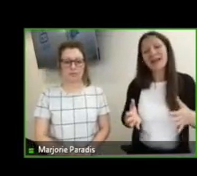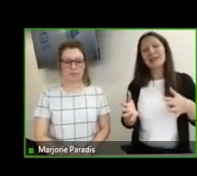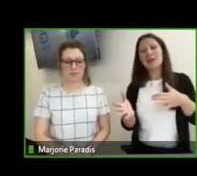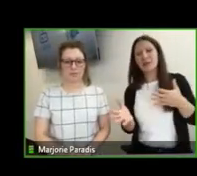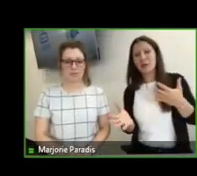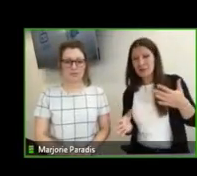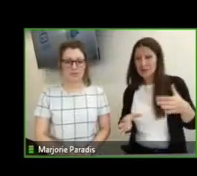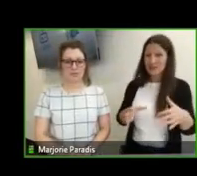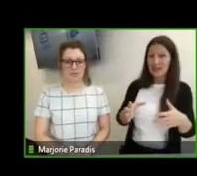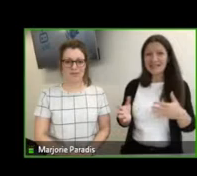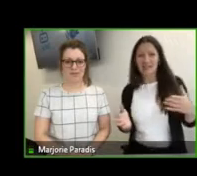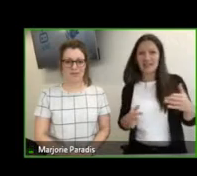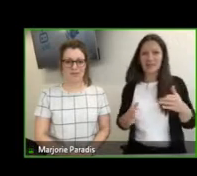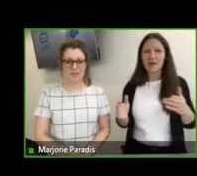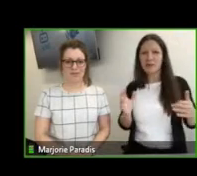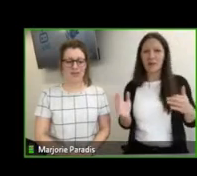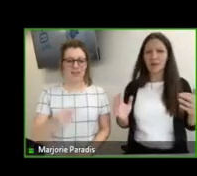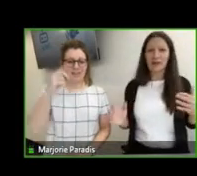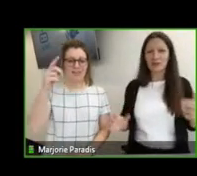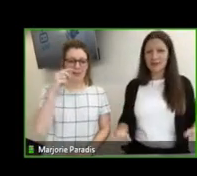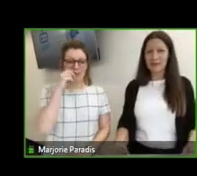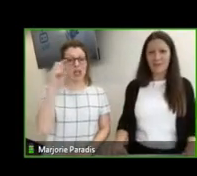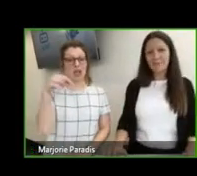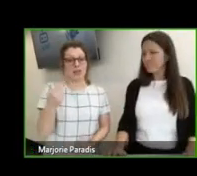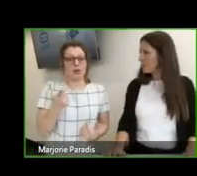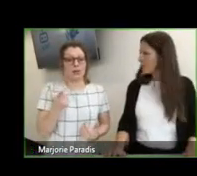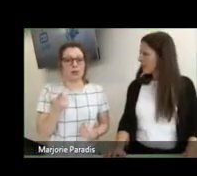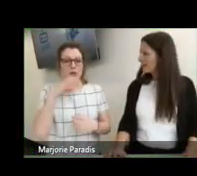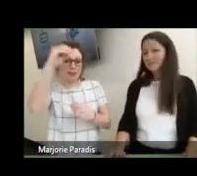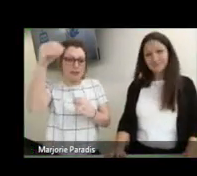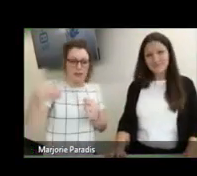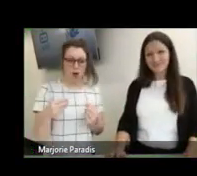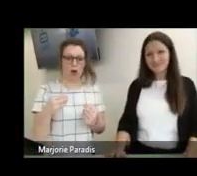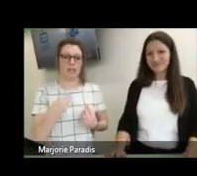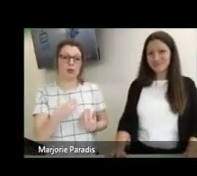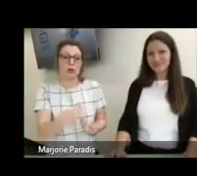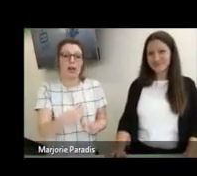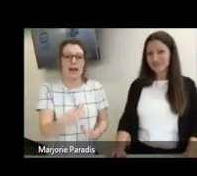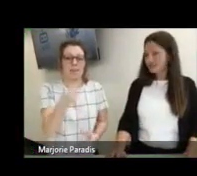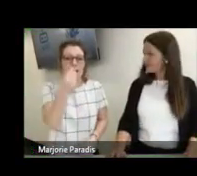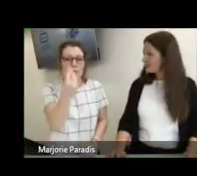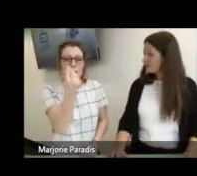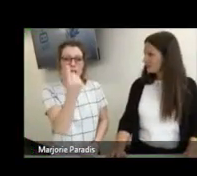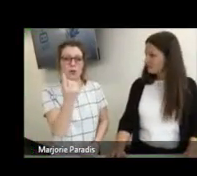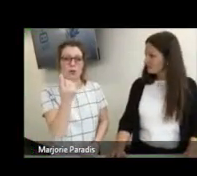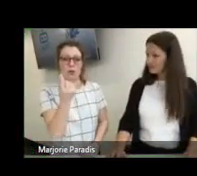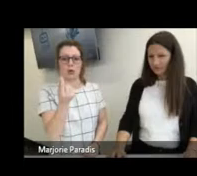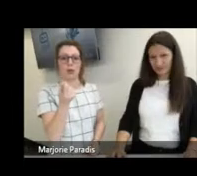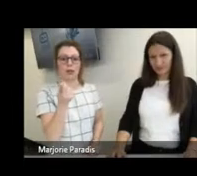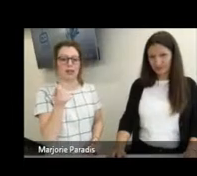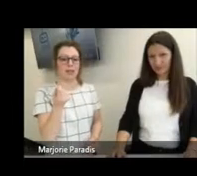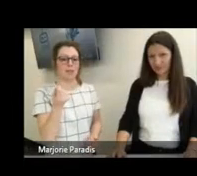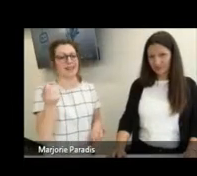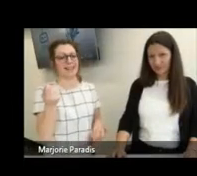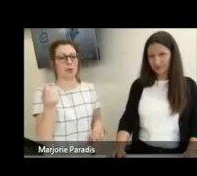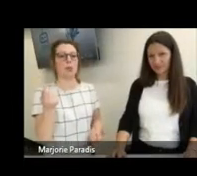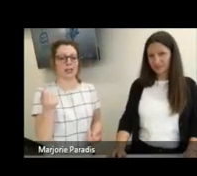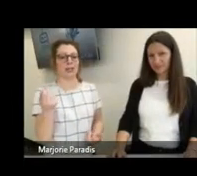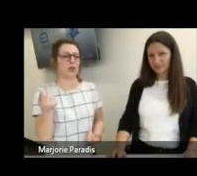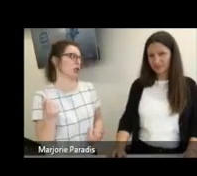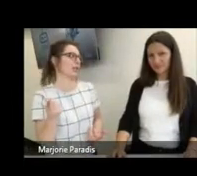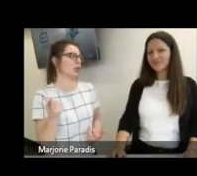probablement qu'on a plus de chance que ce soit un trucage, etc. Puis que la source est toujours, tu sais, on revient toujours à la même source qui est une source unique, finalement, il